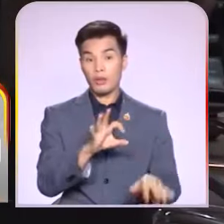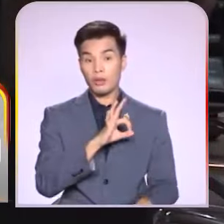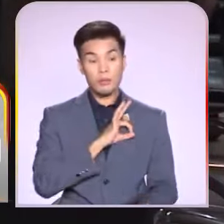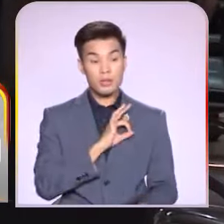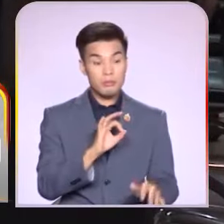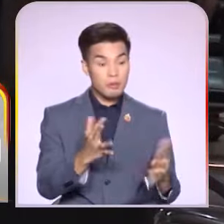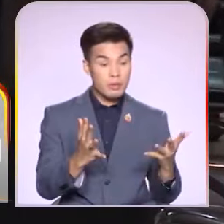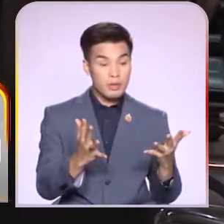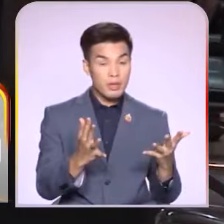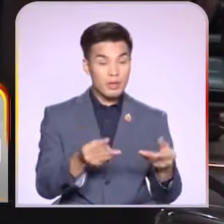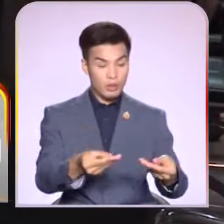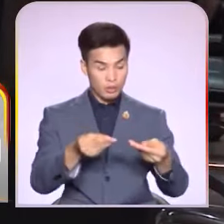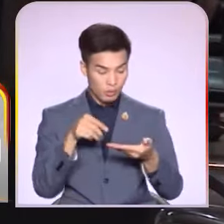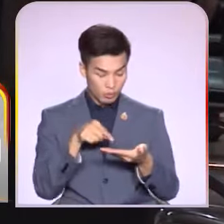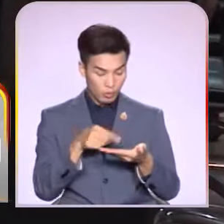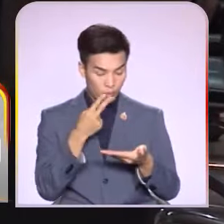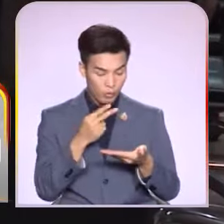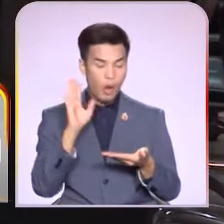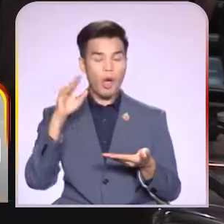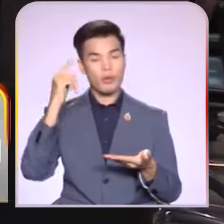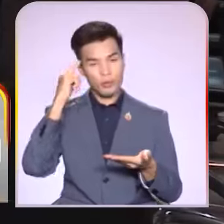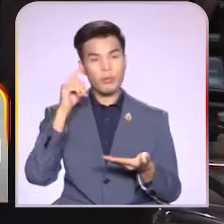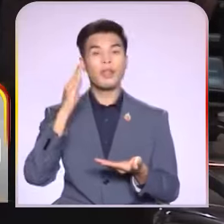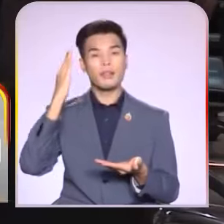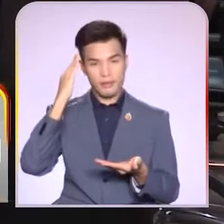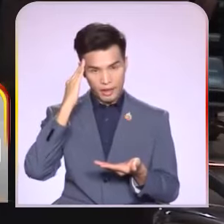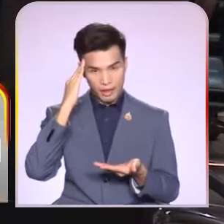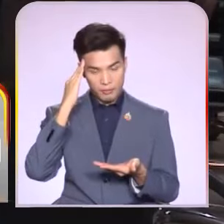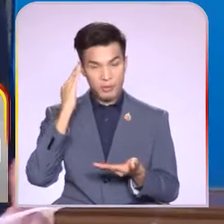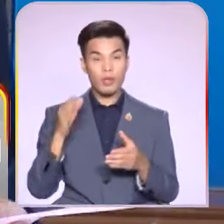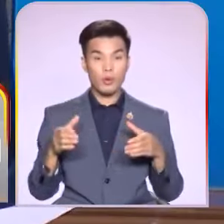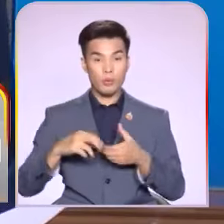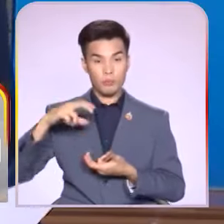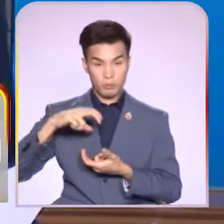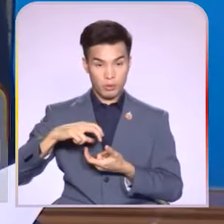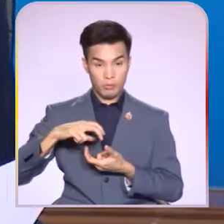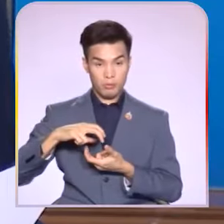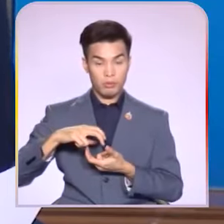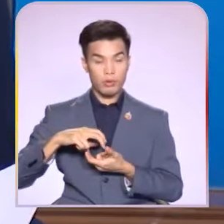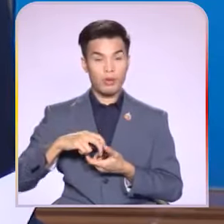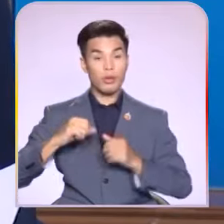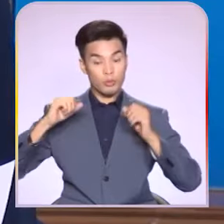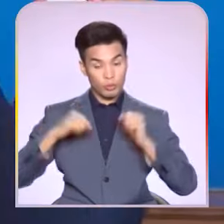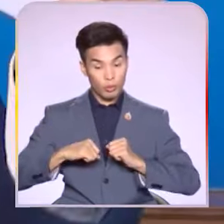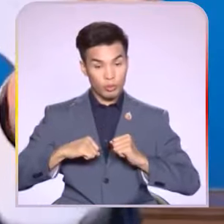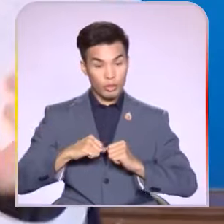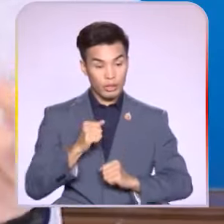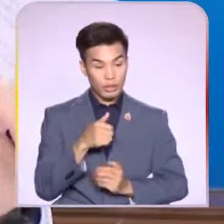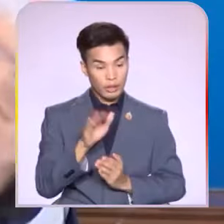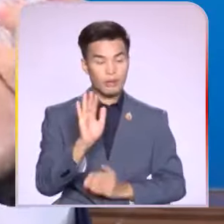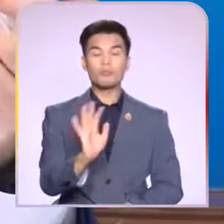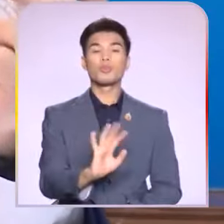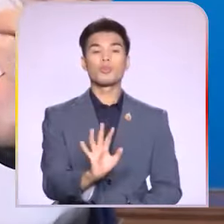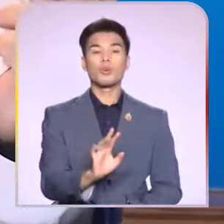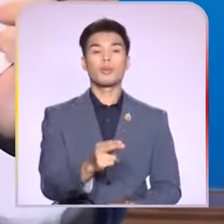กพรรคของนายสามารถส่งมาพรรคจึงมีมติรับทราบทำให้พรรค ไม่ต้องใช้มติพักในการที่จะขับให้คุณส